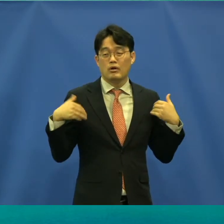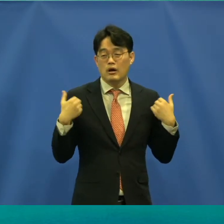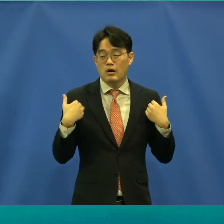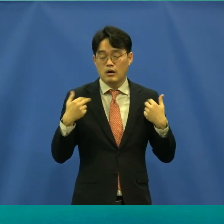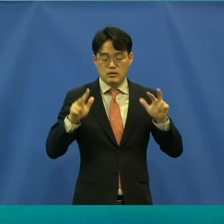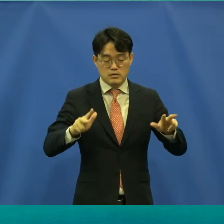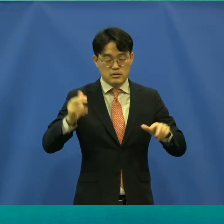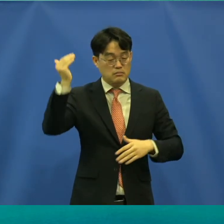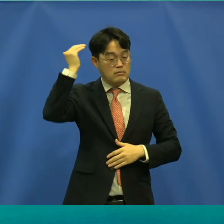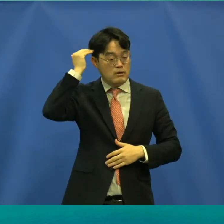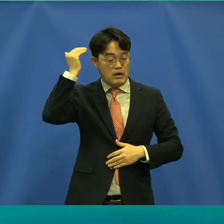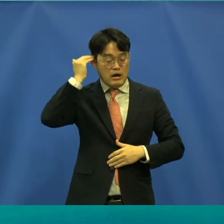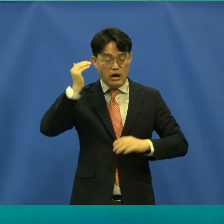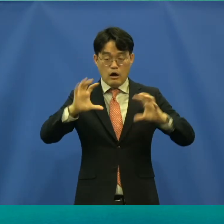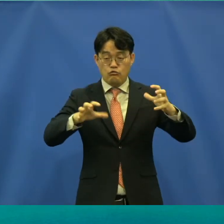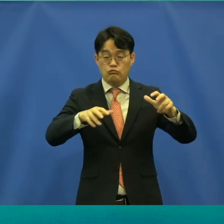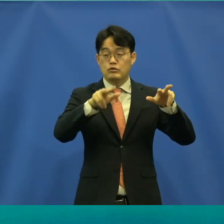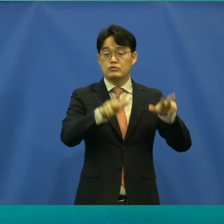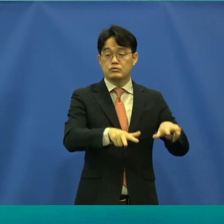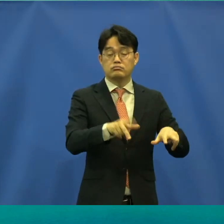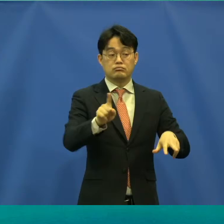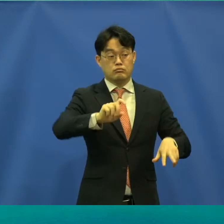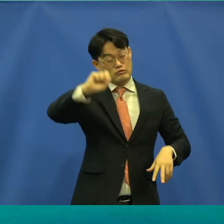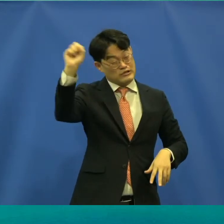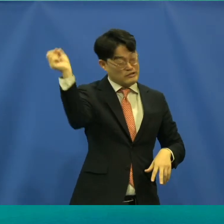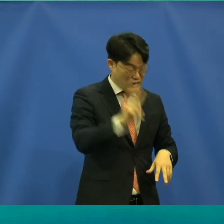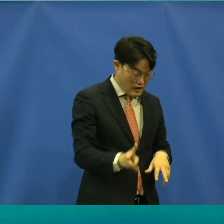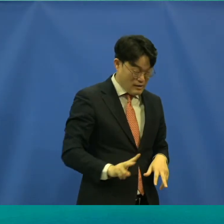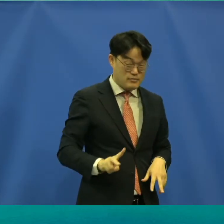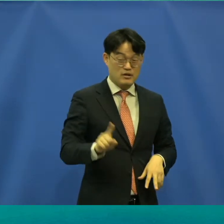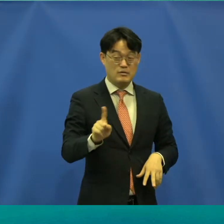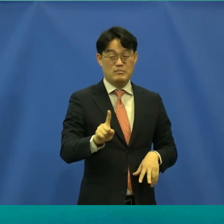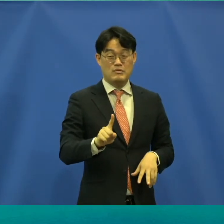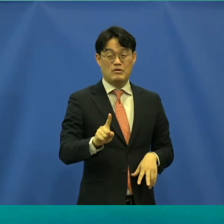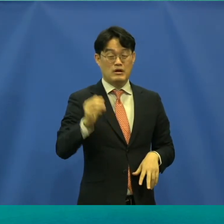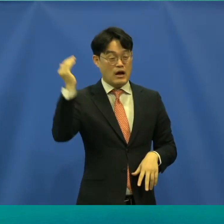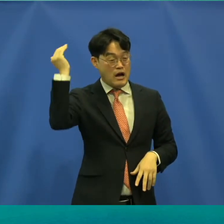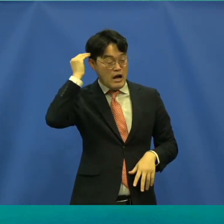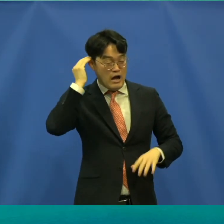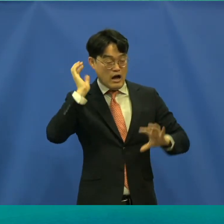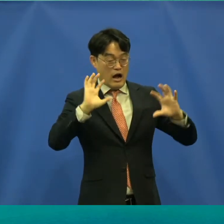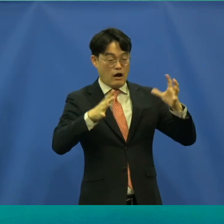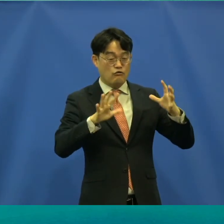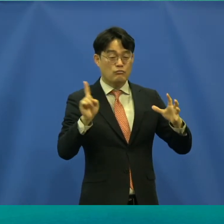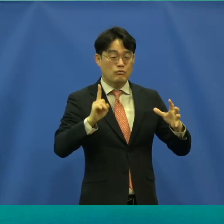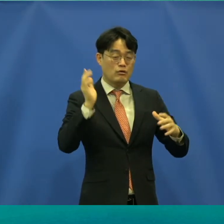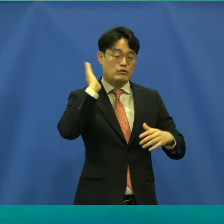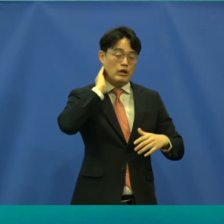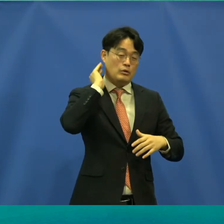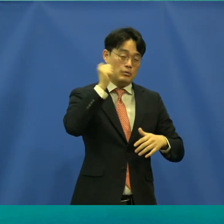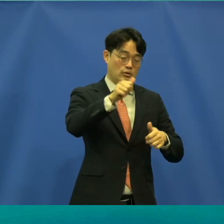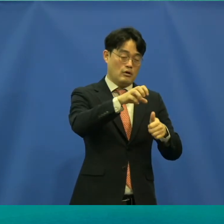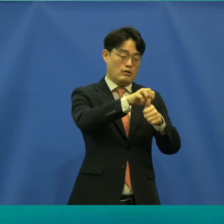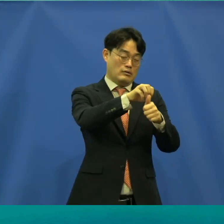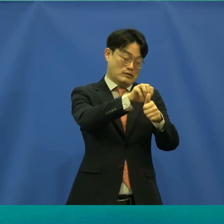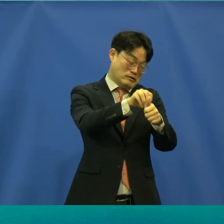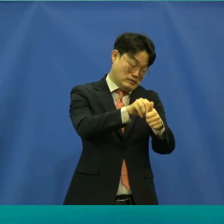대한민국이 지금 이렇게 될, 갑자기 막 온 세계가 지금 한국을 다 들여다보고 있어요.